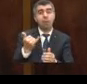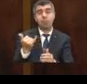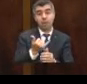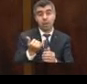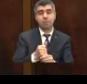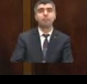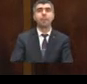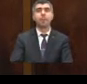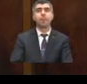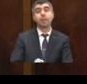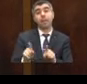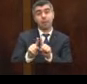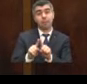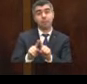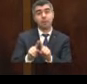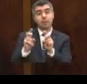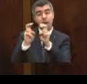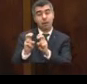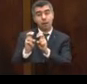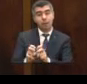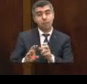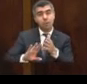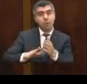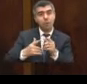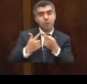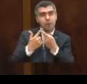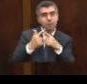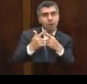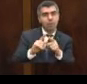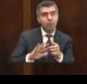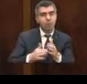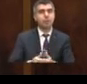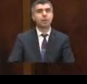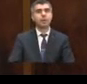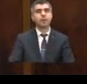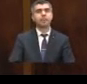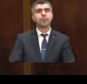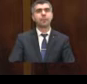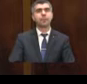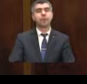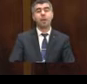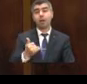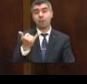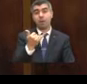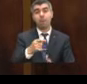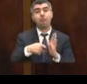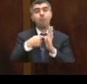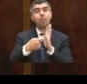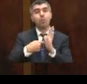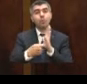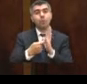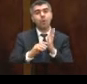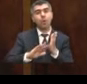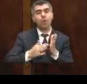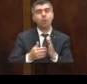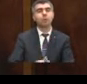والخسائر التي تعرضت لها وتجميع مطالبها ومقترحاتها حتى يكون هذا المشروع الذي بين